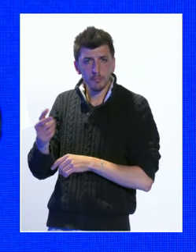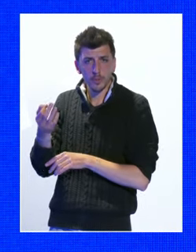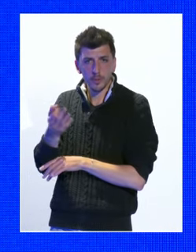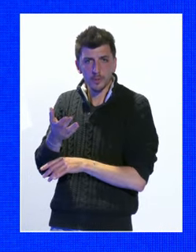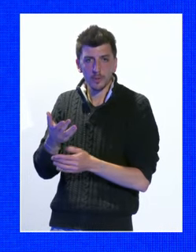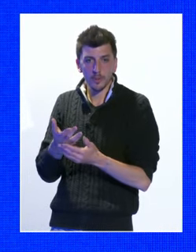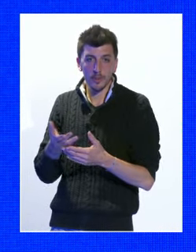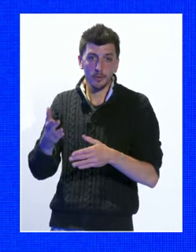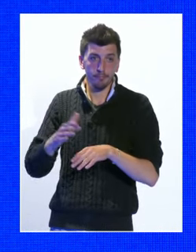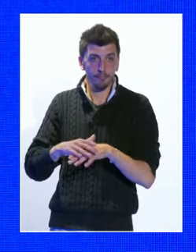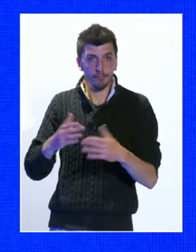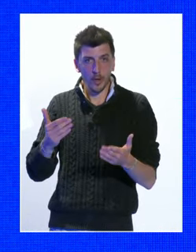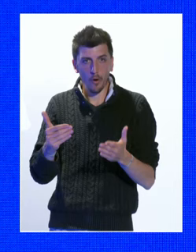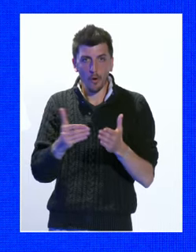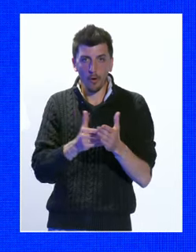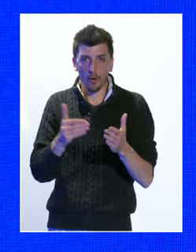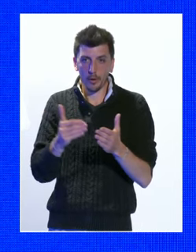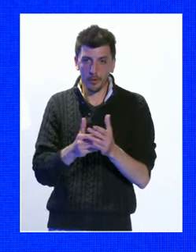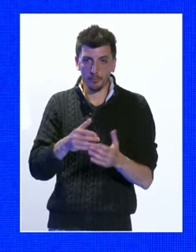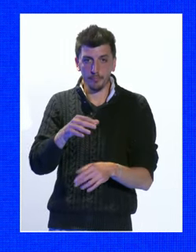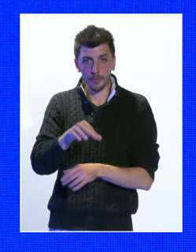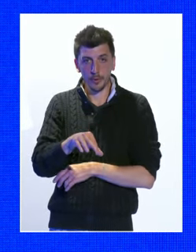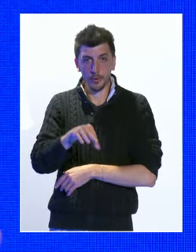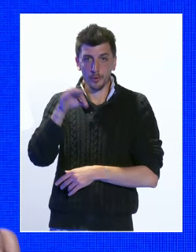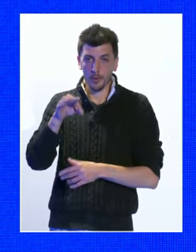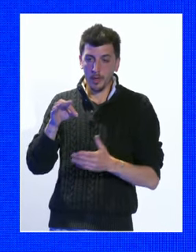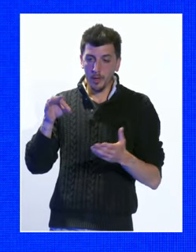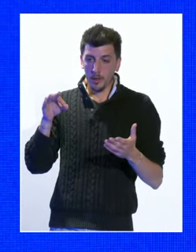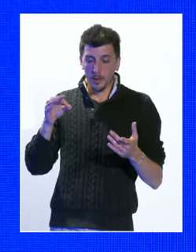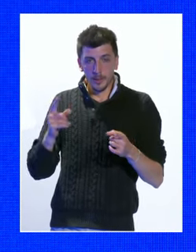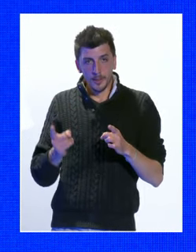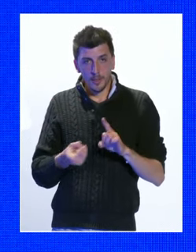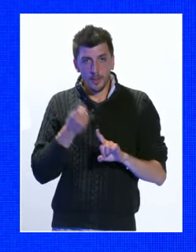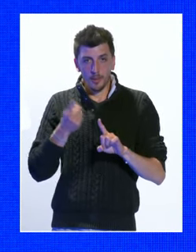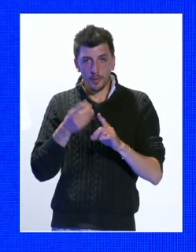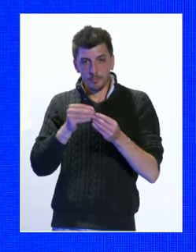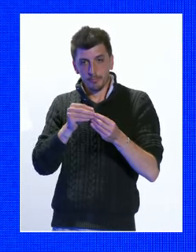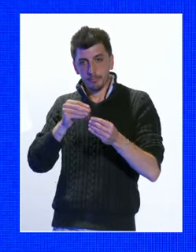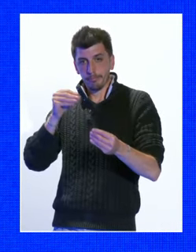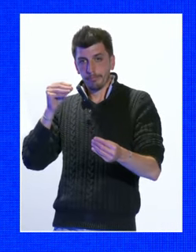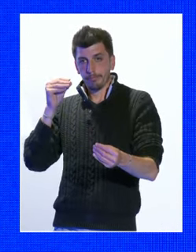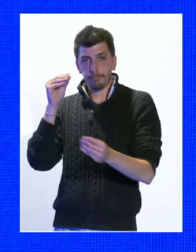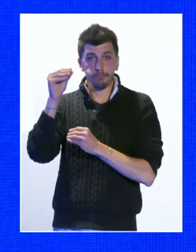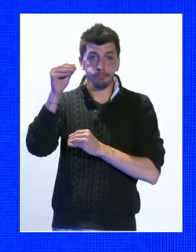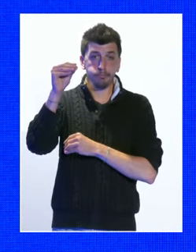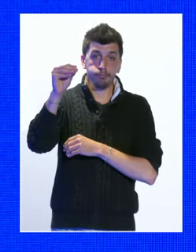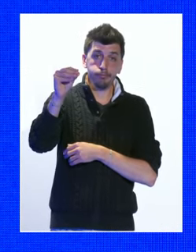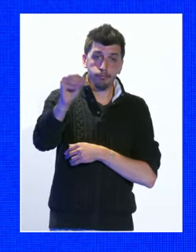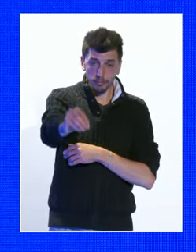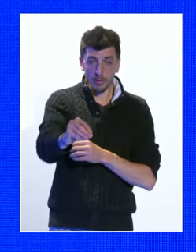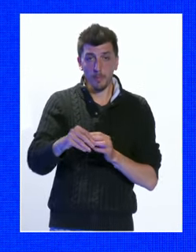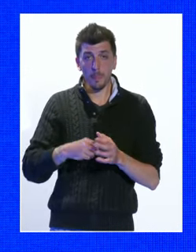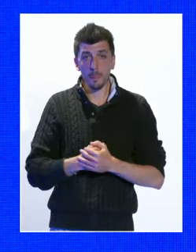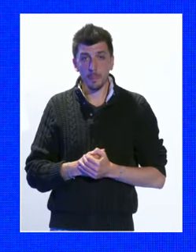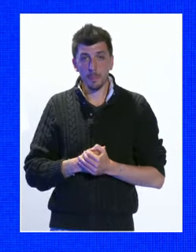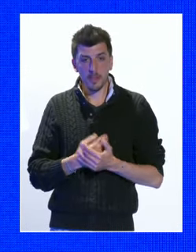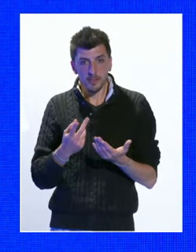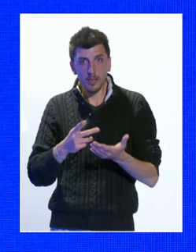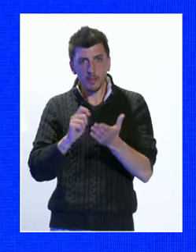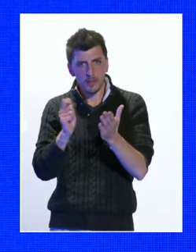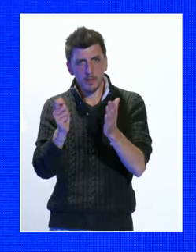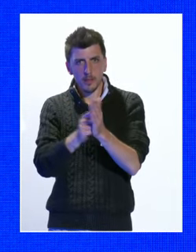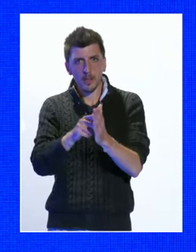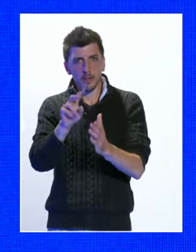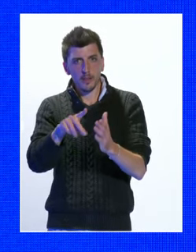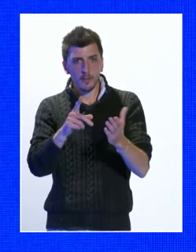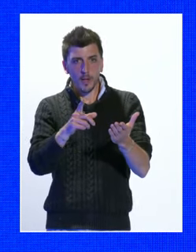plus, ce choix décisif serait reporté au calende grec. Et que la vraie date de